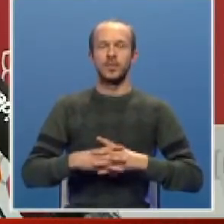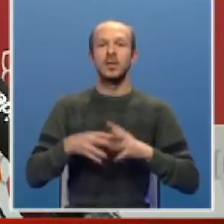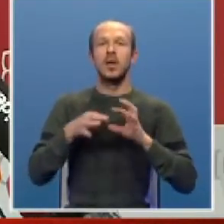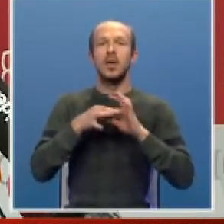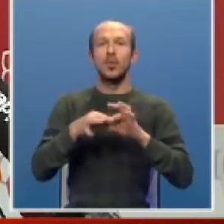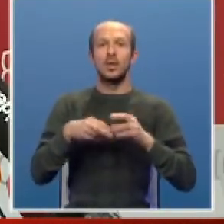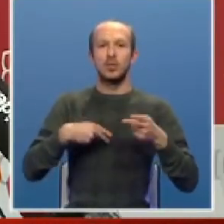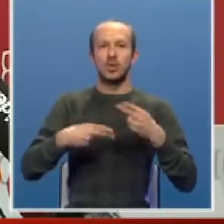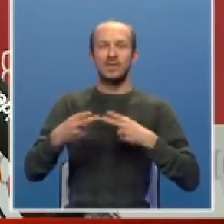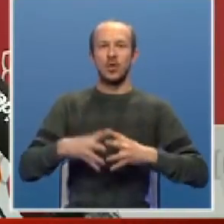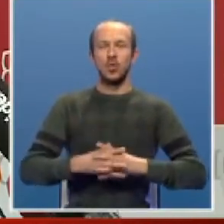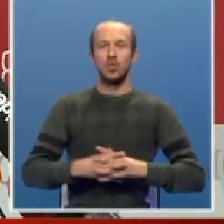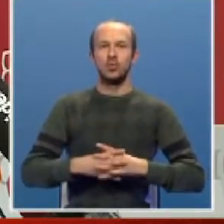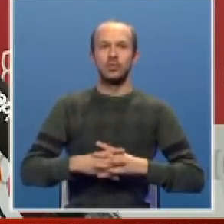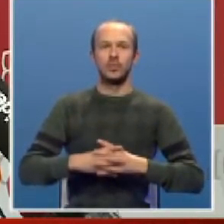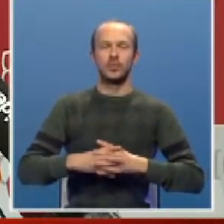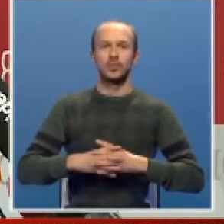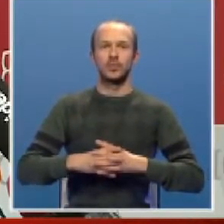proizvedu